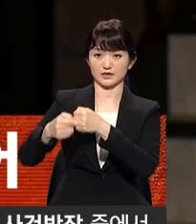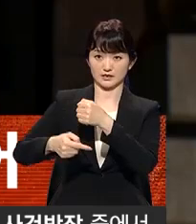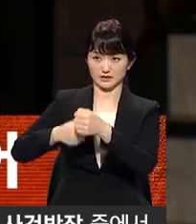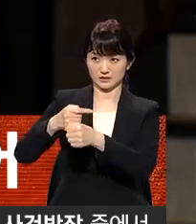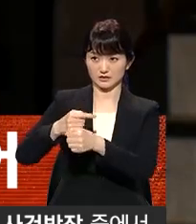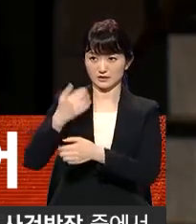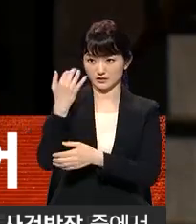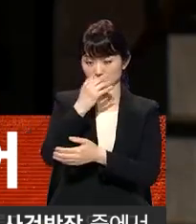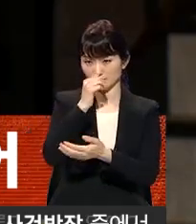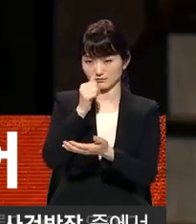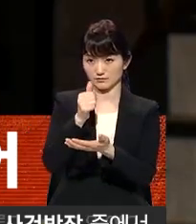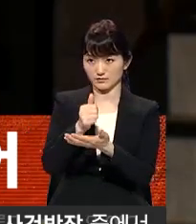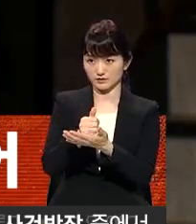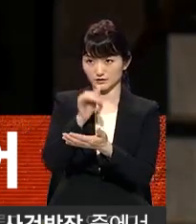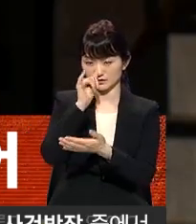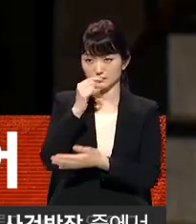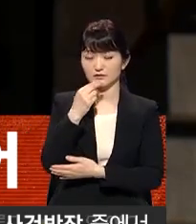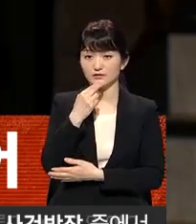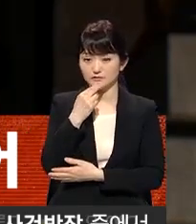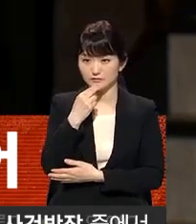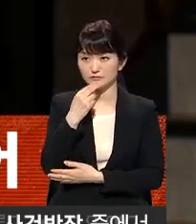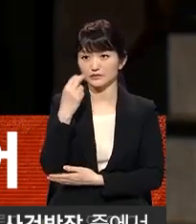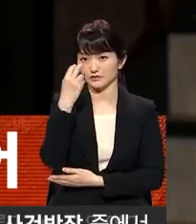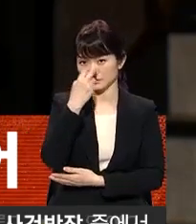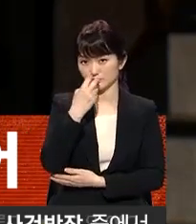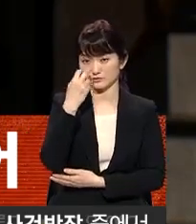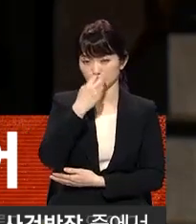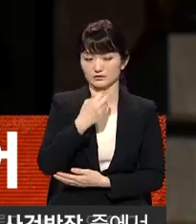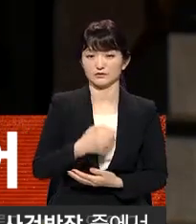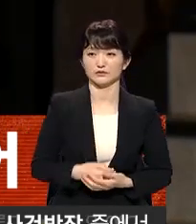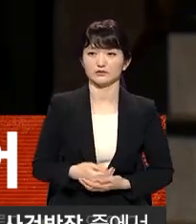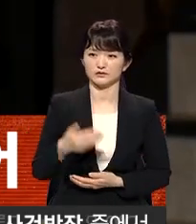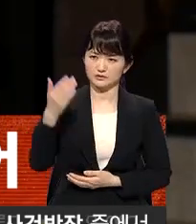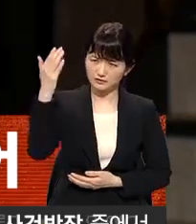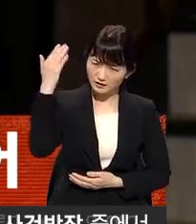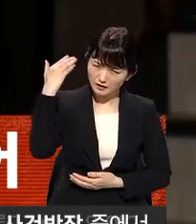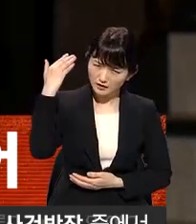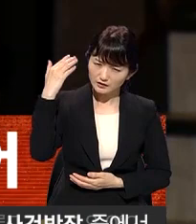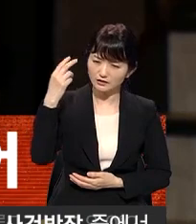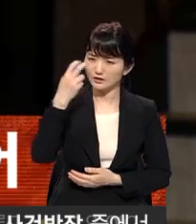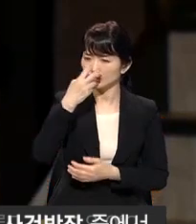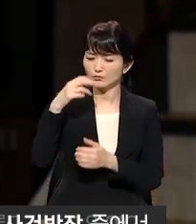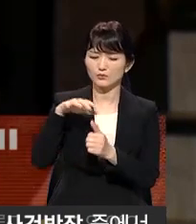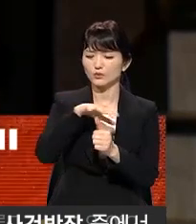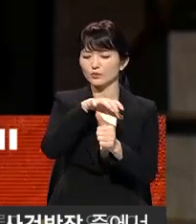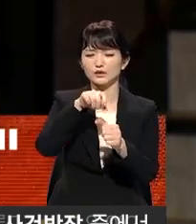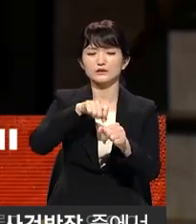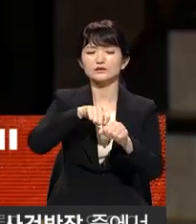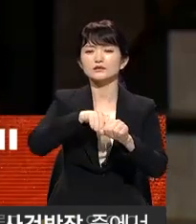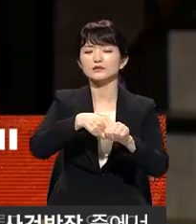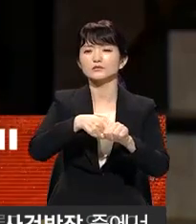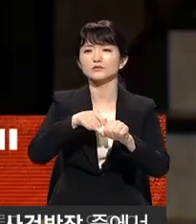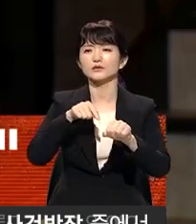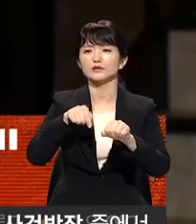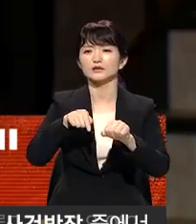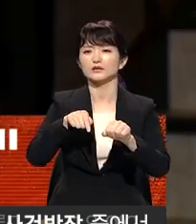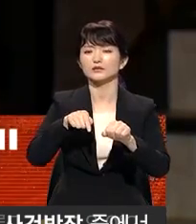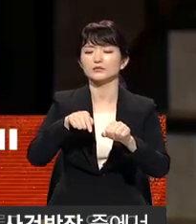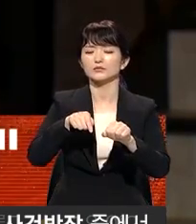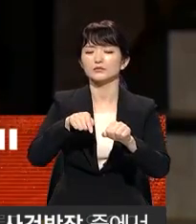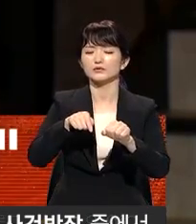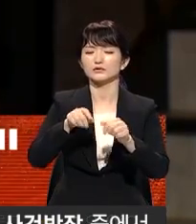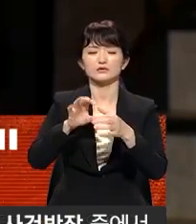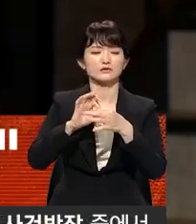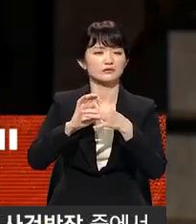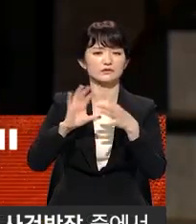성범죄 경력 조회를 갖다가 받습니다만 그 이전에 받았던 그 보호처분에 대해서는 그것을 전혀 이렇게 문제를 삼지